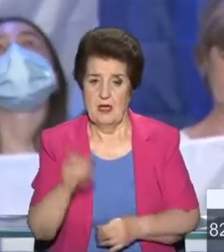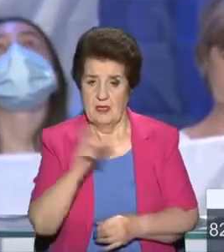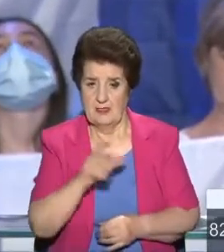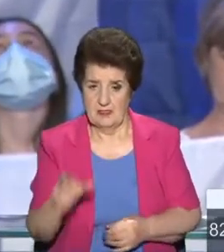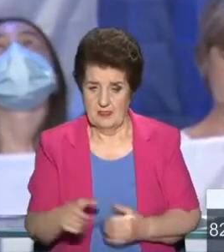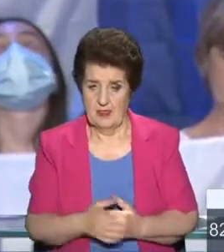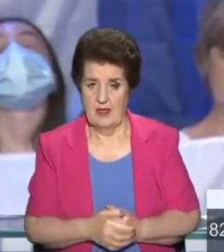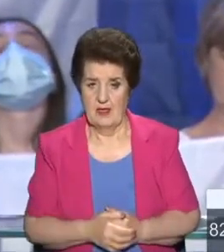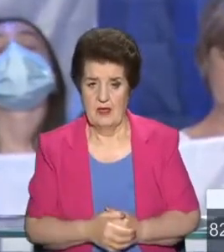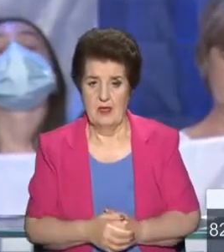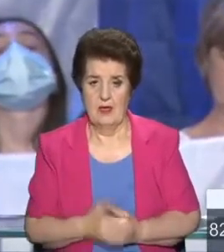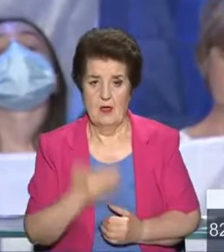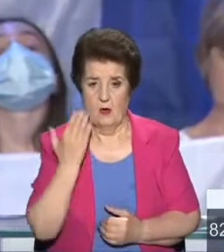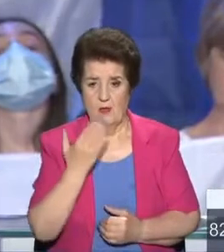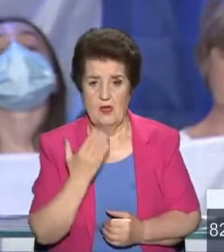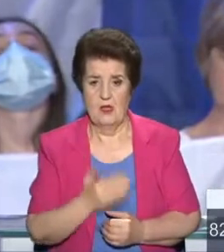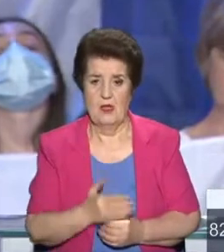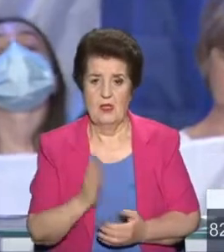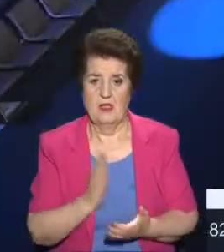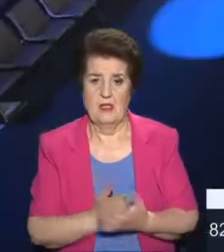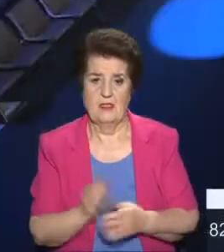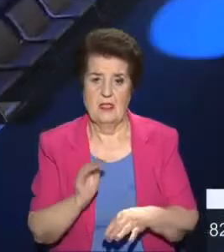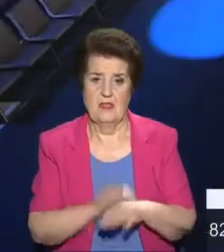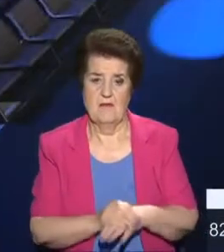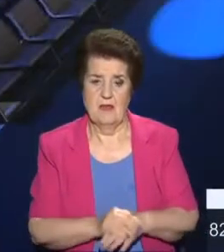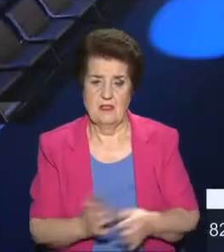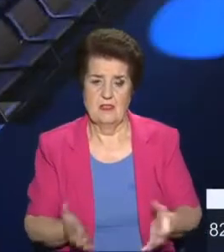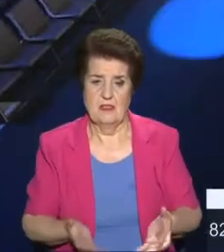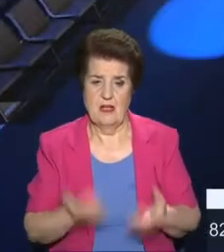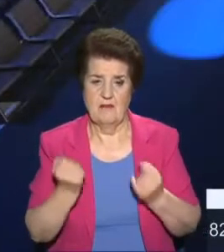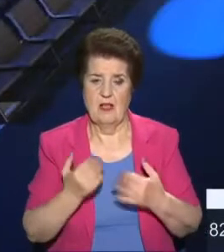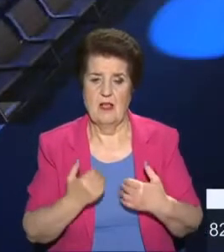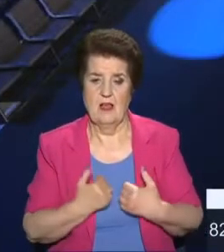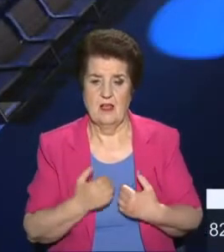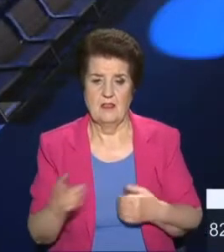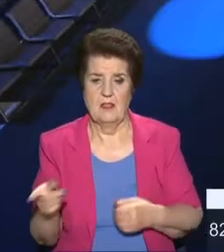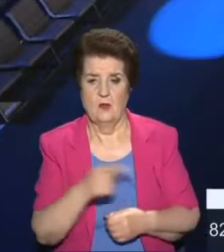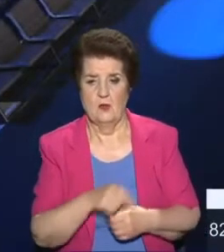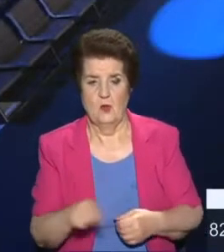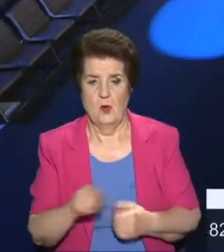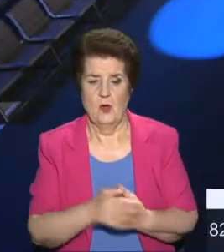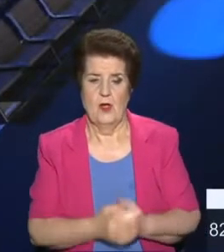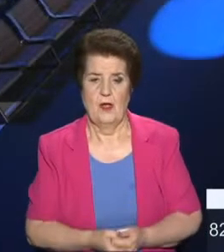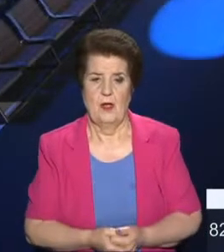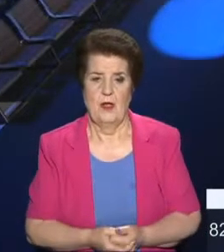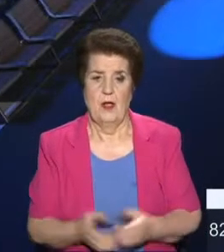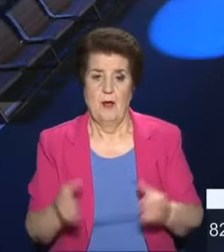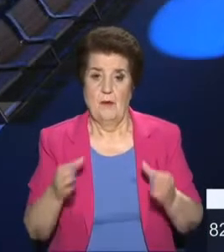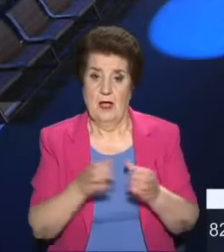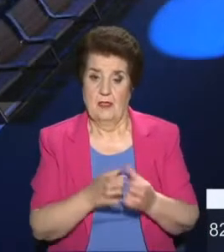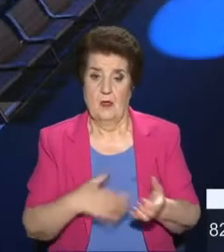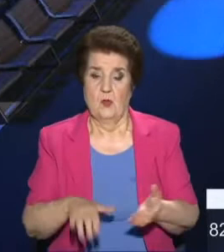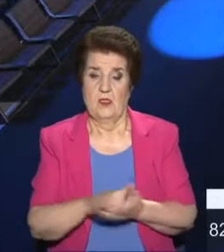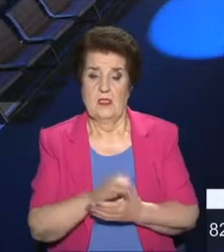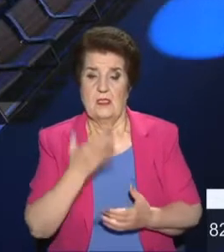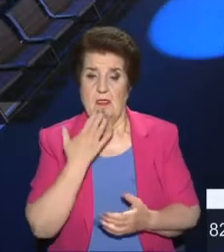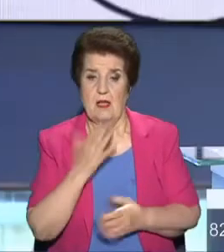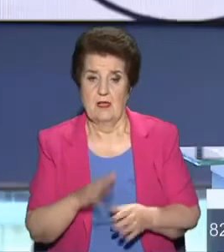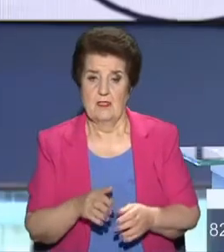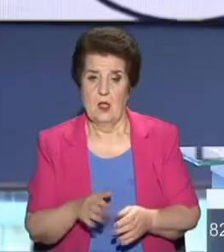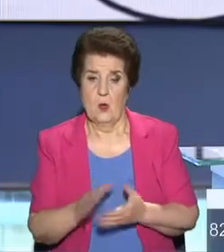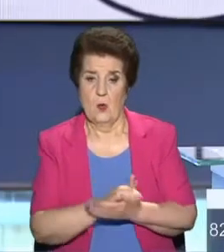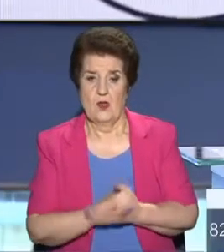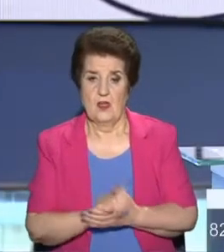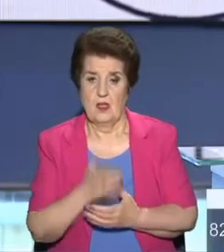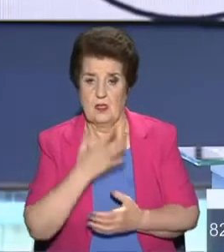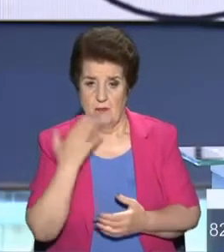două state românești este de fapt un salvarea noastră a tuturor Partidul unității naționale propune unificarea